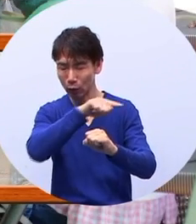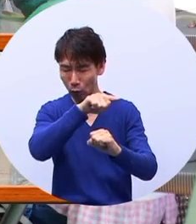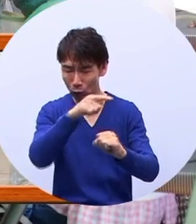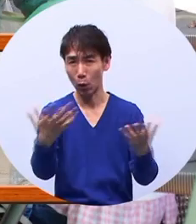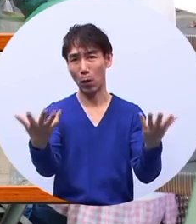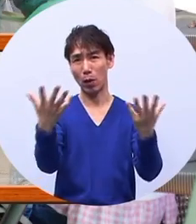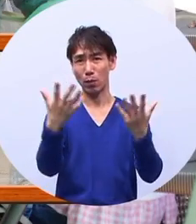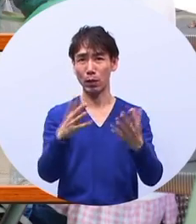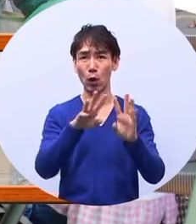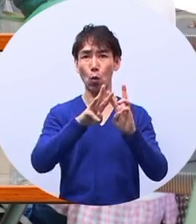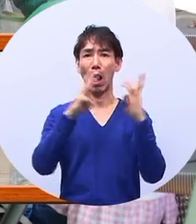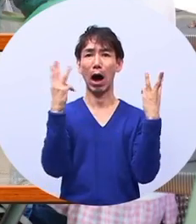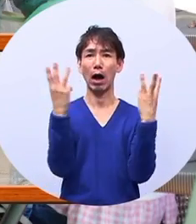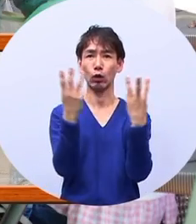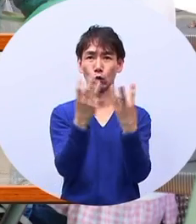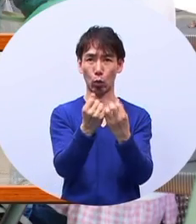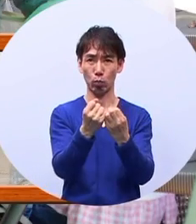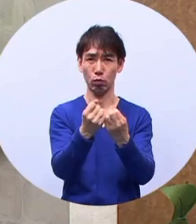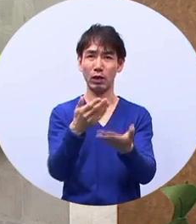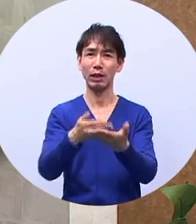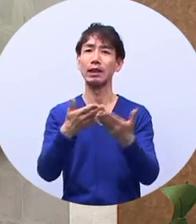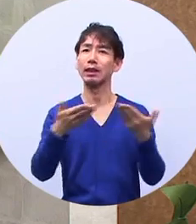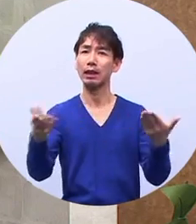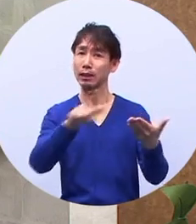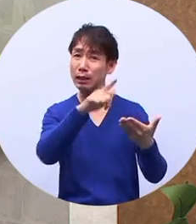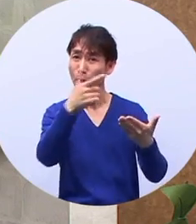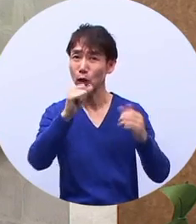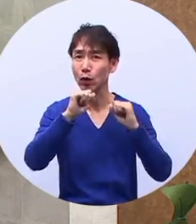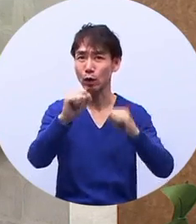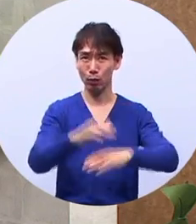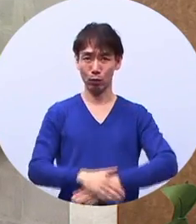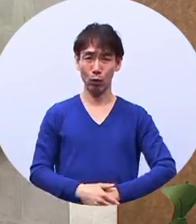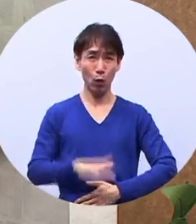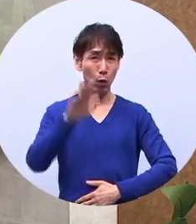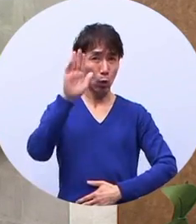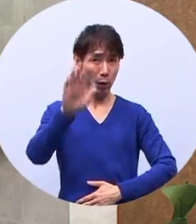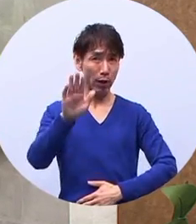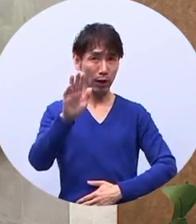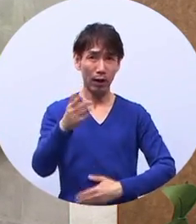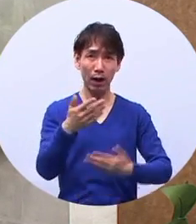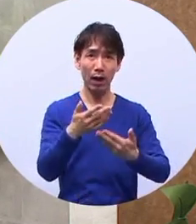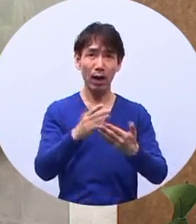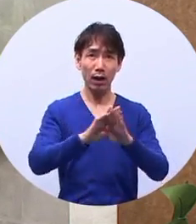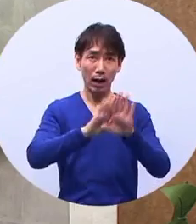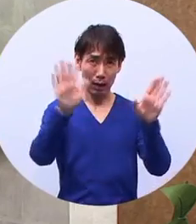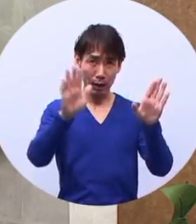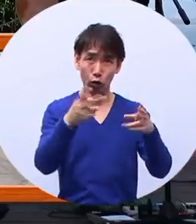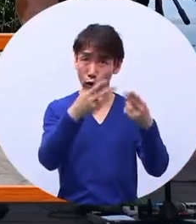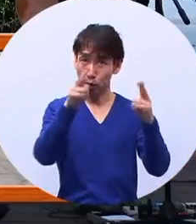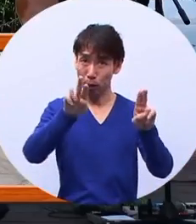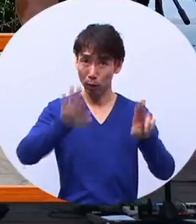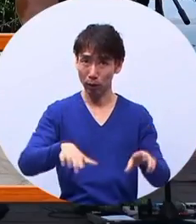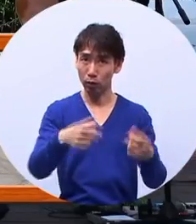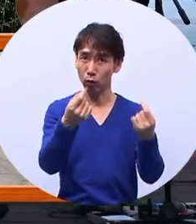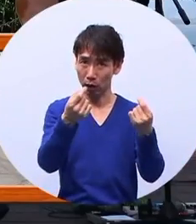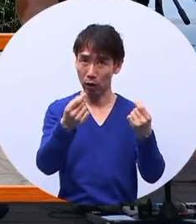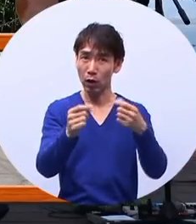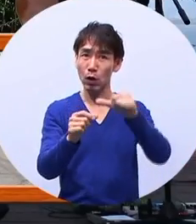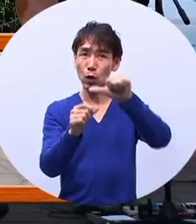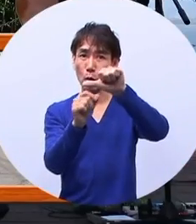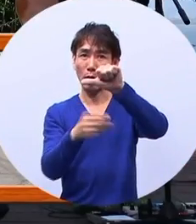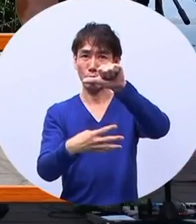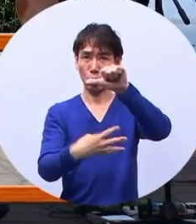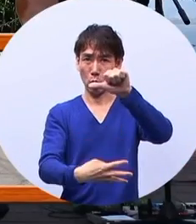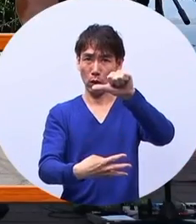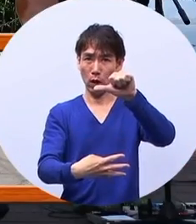ップ、こういったことを行っています。 その他にもこれから開催されるイベントもあるんですよね？ はい、5月の4日は音楽